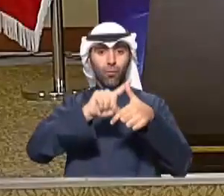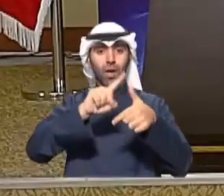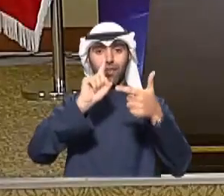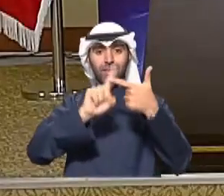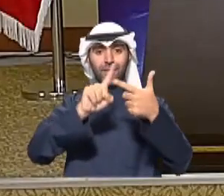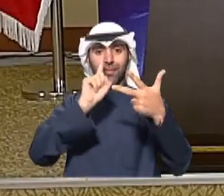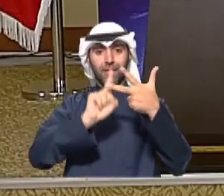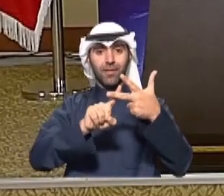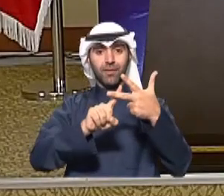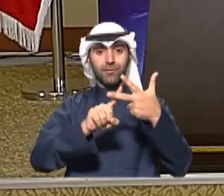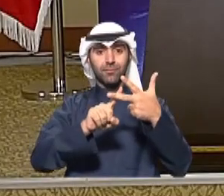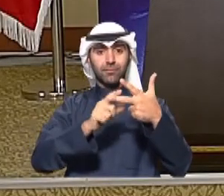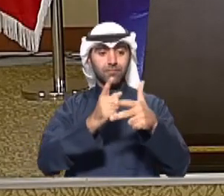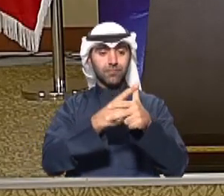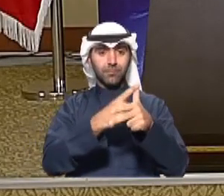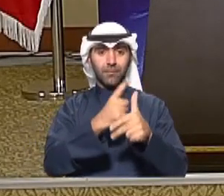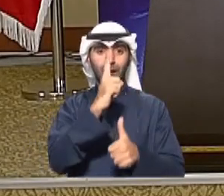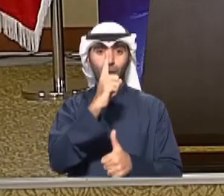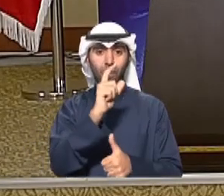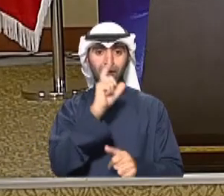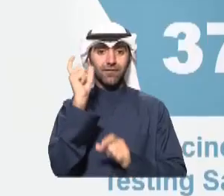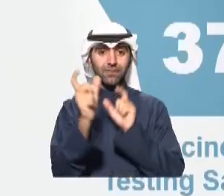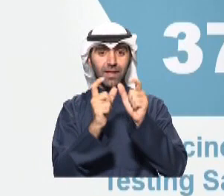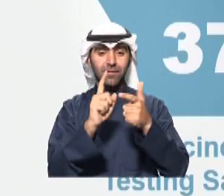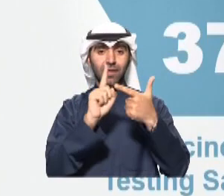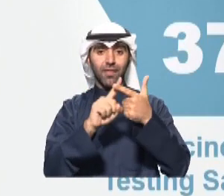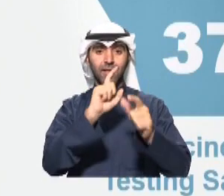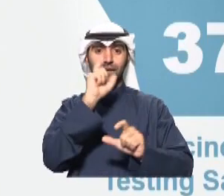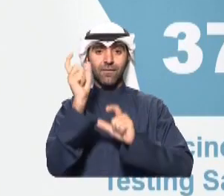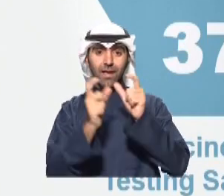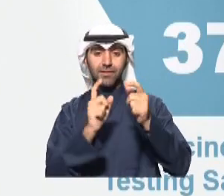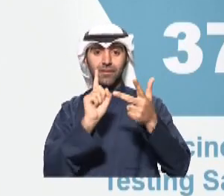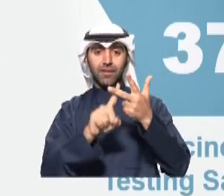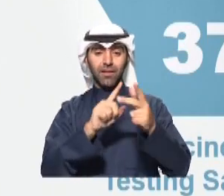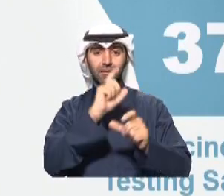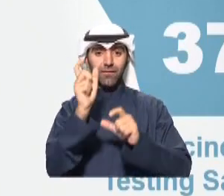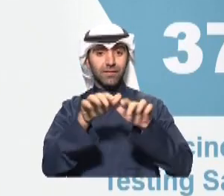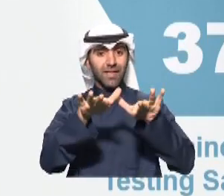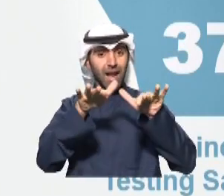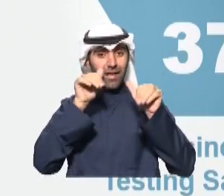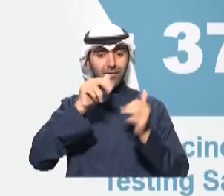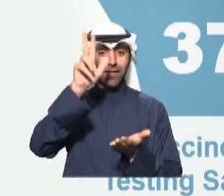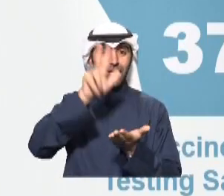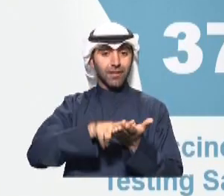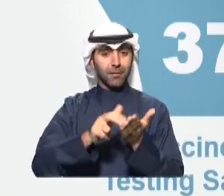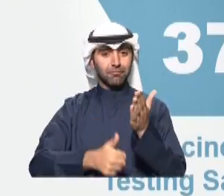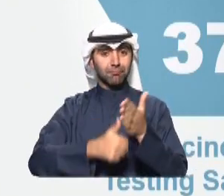هناك 37 جهة قدمت تطعيم وما زال قيد الدراسة. في المرحلة الثانية